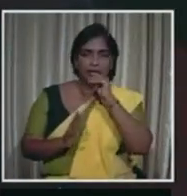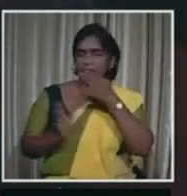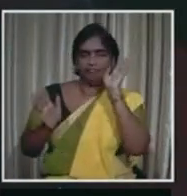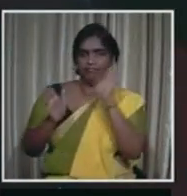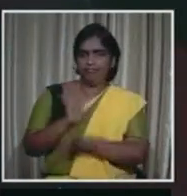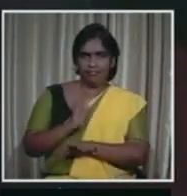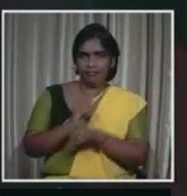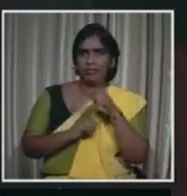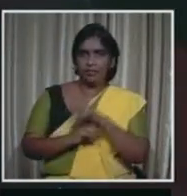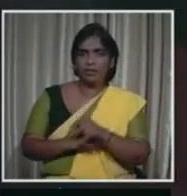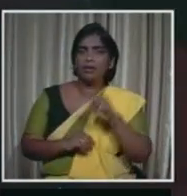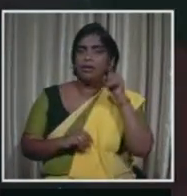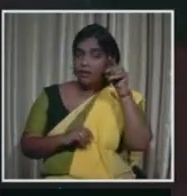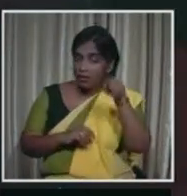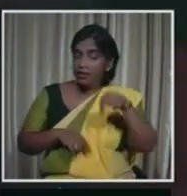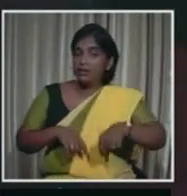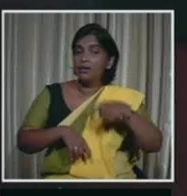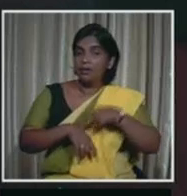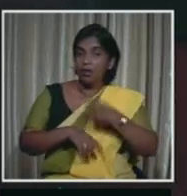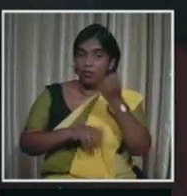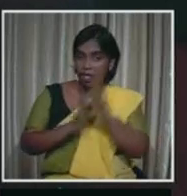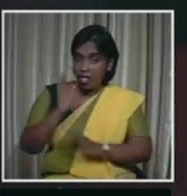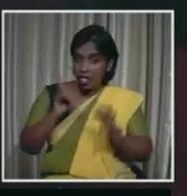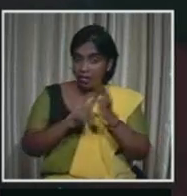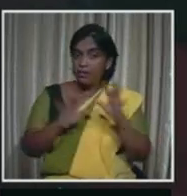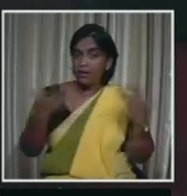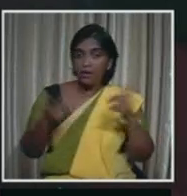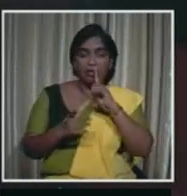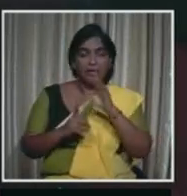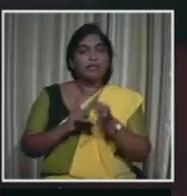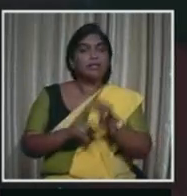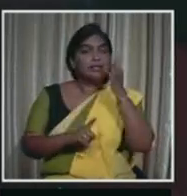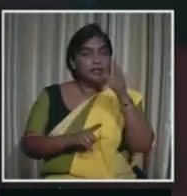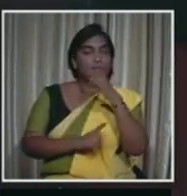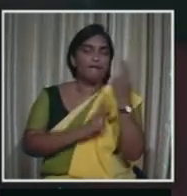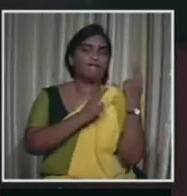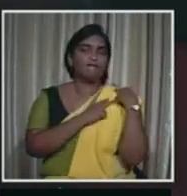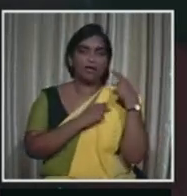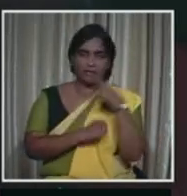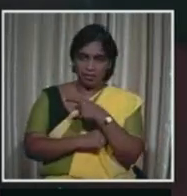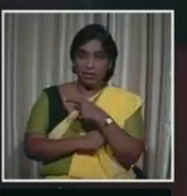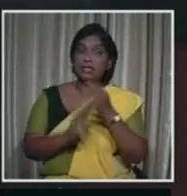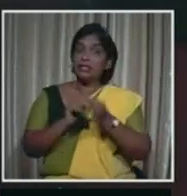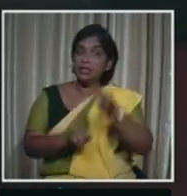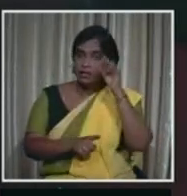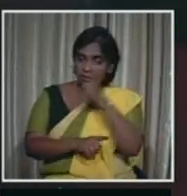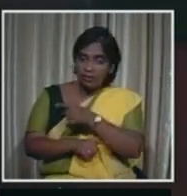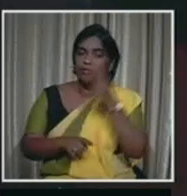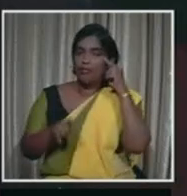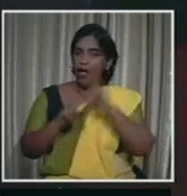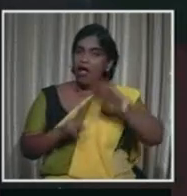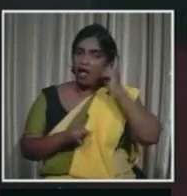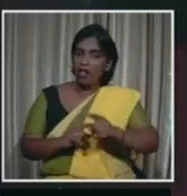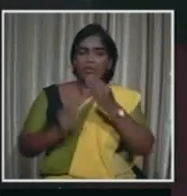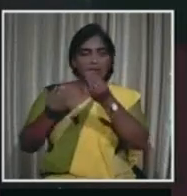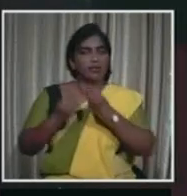කරනවා ඔබතුමා මේ අවස්ථාවේ මුදල් ඇමතිවරයා නැහැ කියලා කියනවා නම් ජනාධිපතිතුමාට තමයි වගකීම තියෙන්නේ ජනාධිපතිතුමා ඒ සඳහා අනුමැතිය